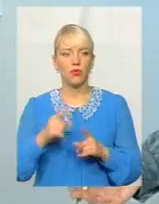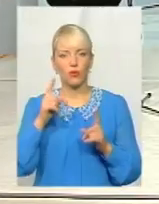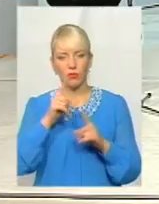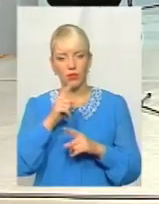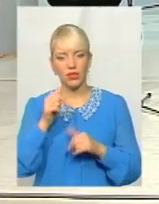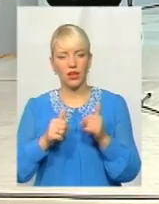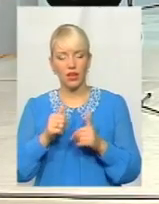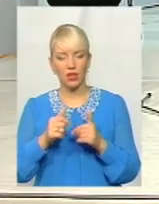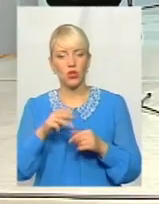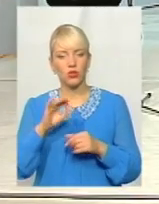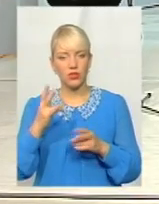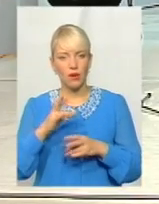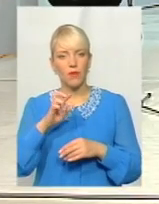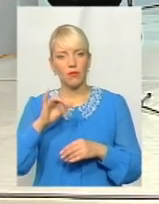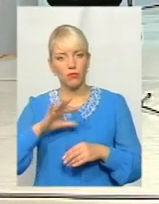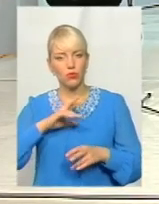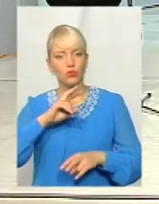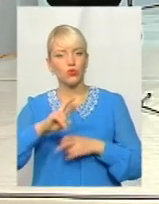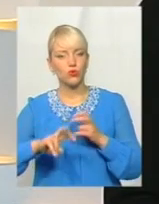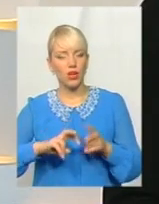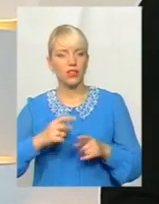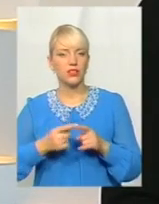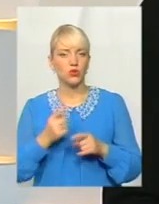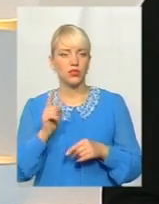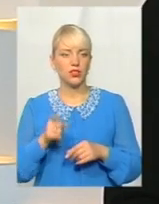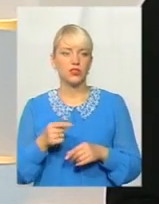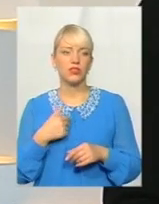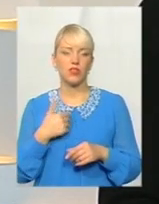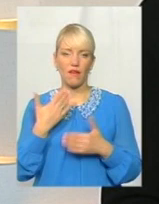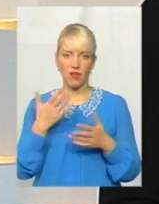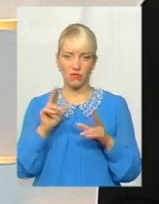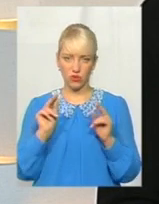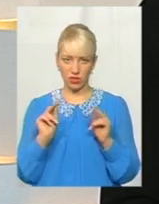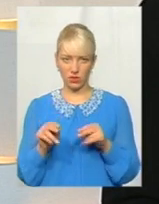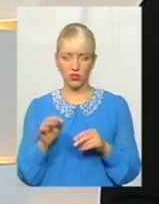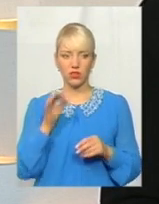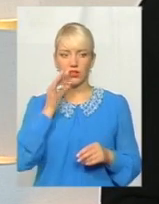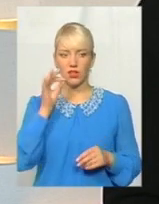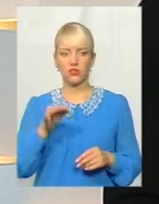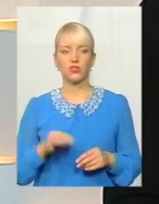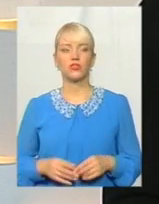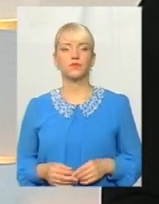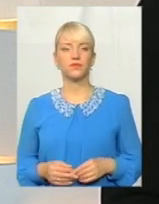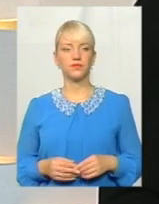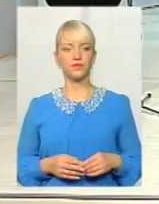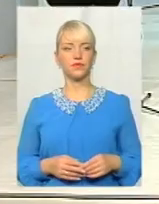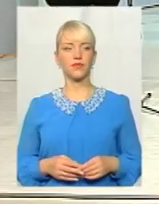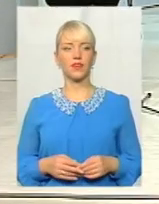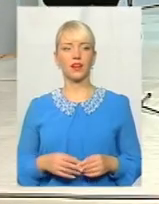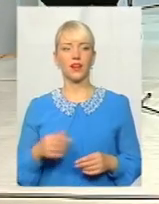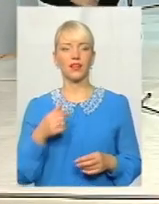шукати. Так, я це було питання стояло, я чекав, чесно говорячи, дуже сильно цього